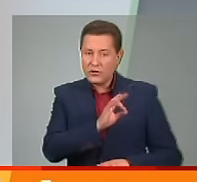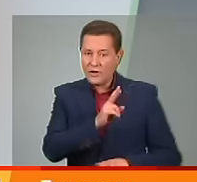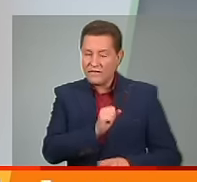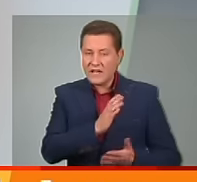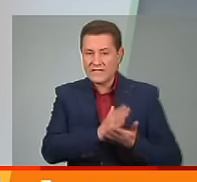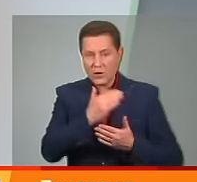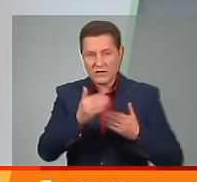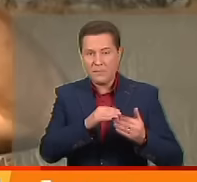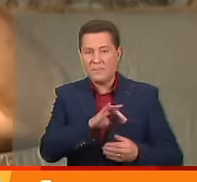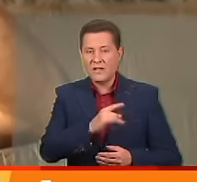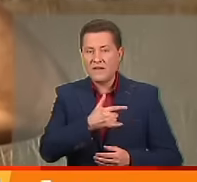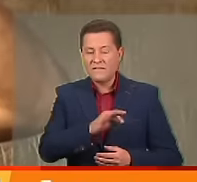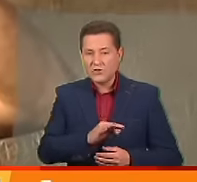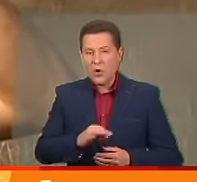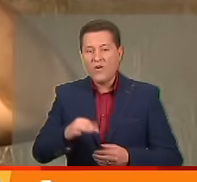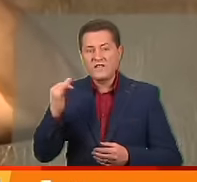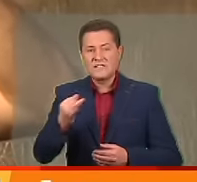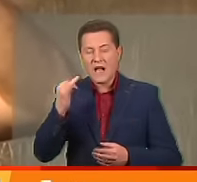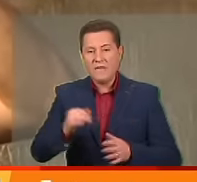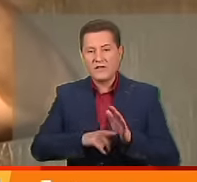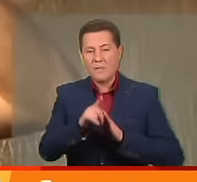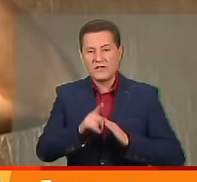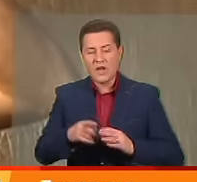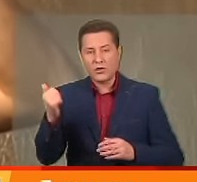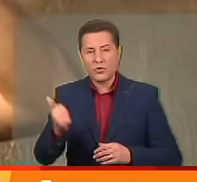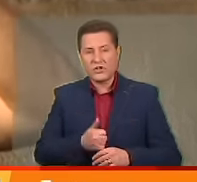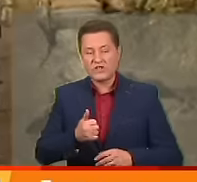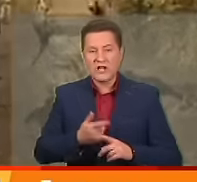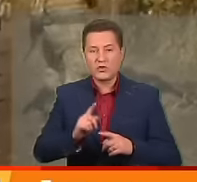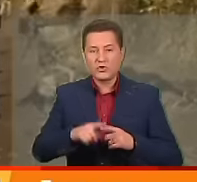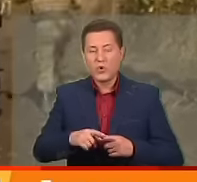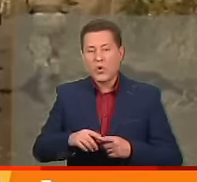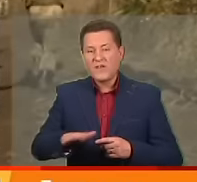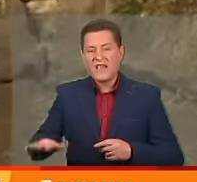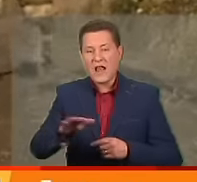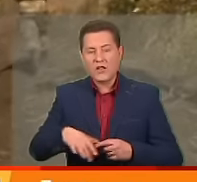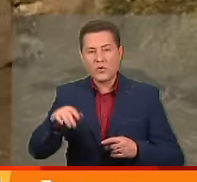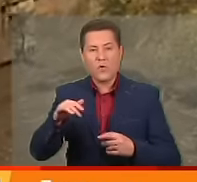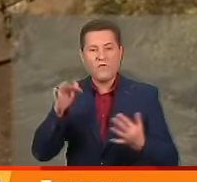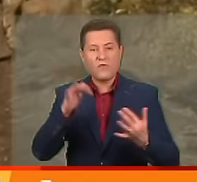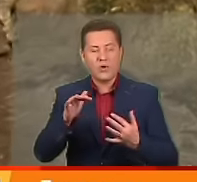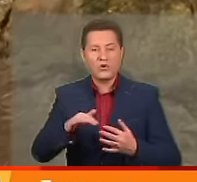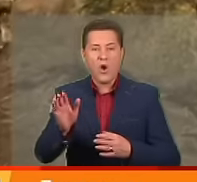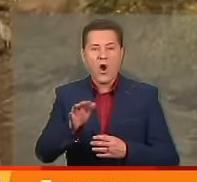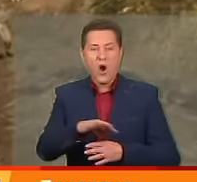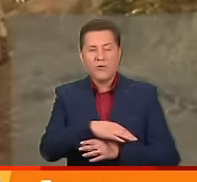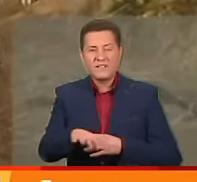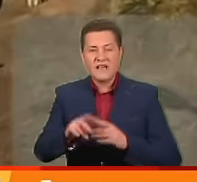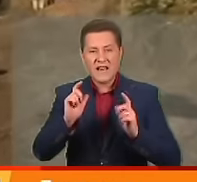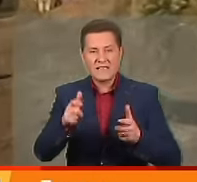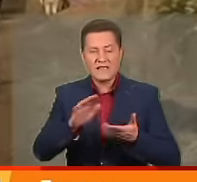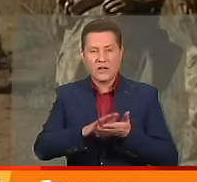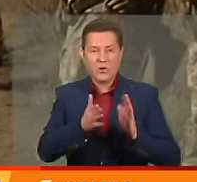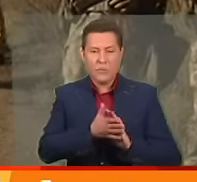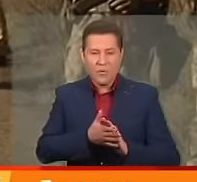неподалік від Петрівського, про яке всі говорять. Ще цікаво, на початку тижня цю ділянку фронту терористи обстріляли. Я нагадаю, згідно з домовленостями,